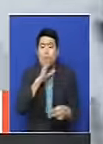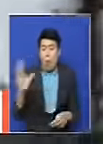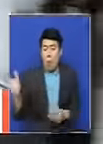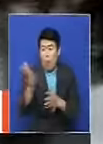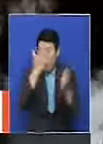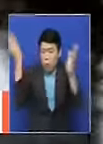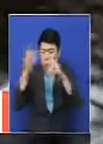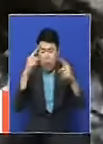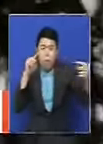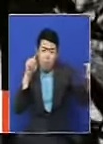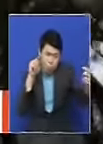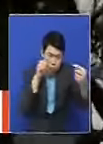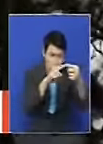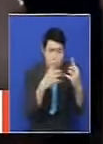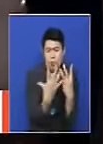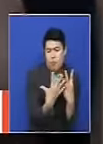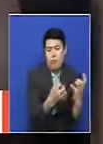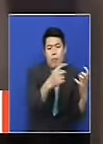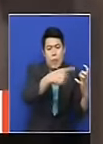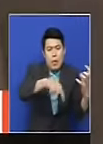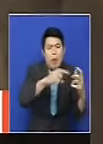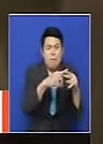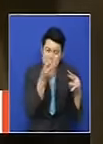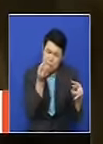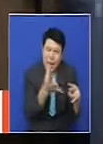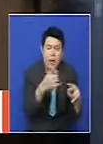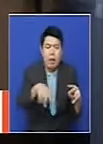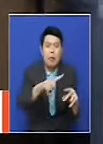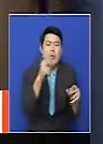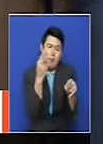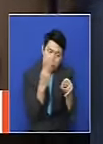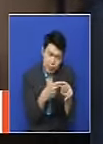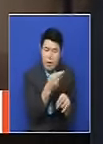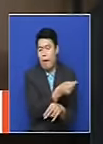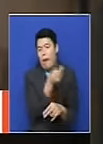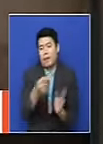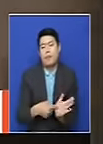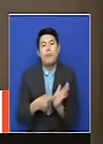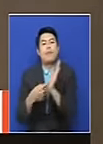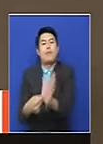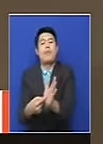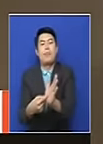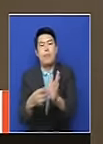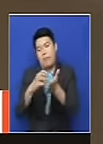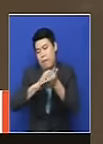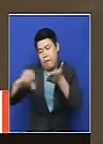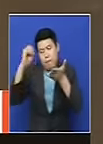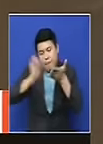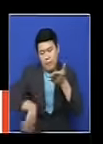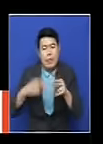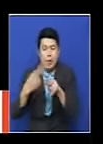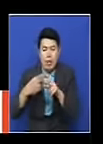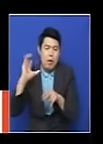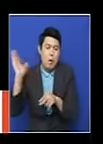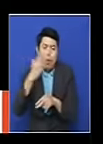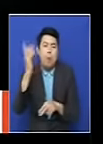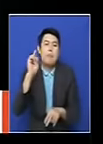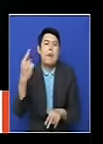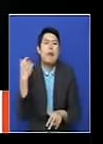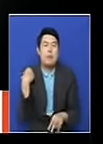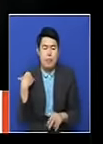ร้อนตัวใดที่สร้างความเสียหายรุนแรงอย่างมากพายุนั้นจะถูกเสนอชื่อให้ถอดถอนออกและตั้งพายุใหม่แทนนะ